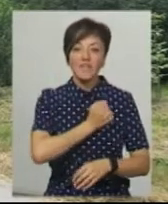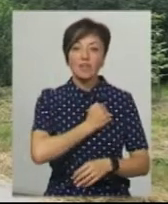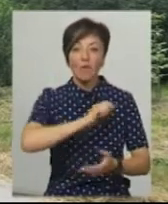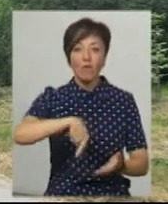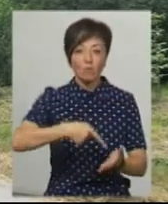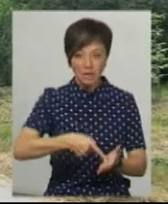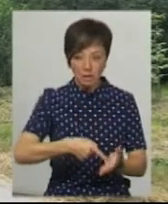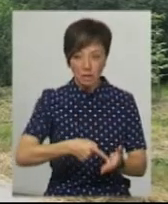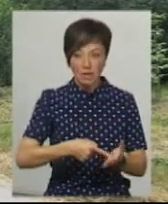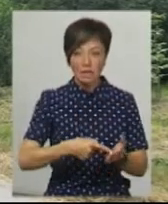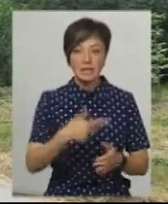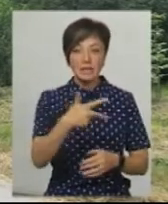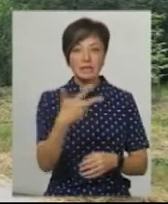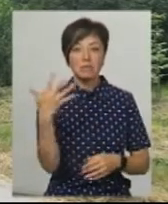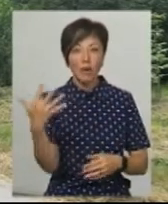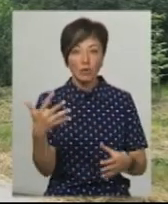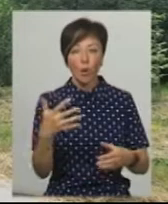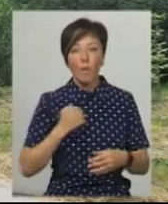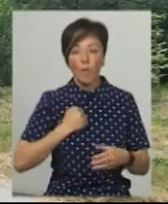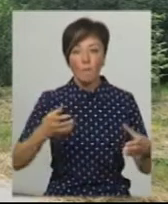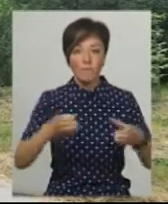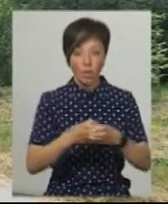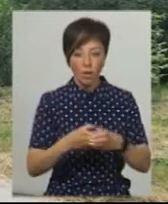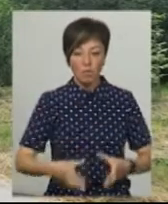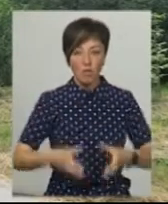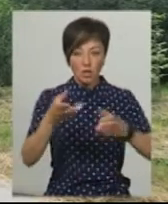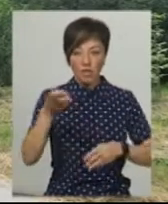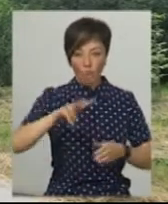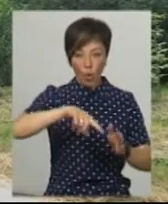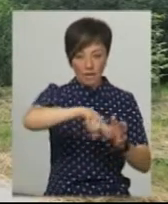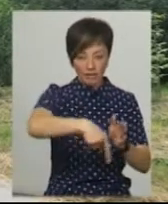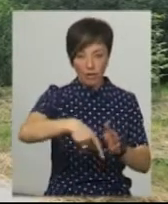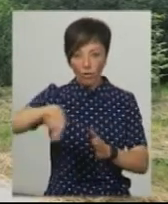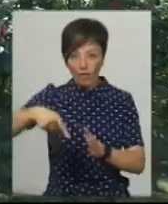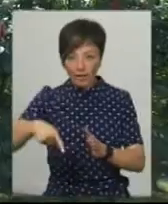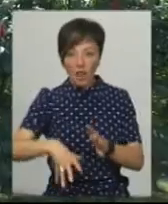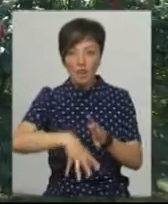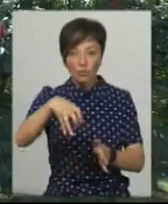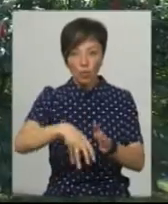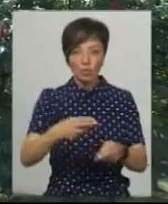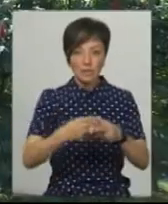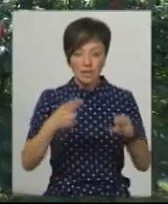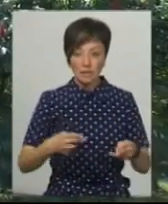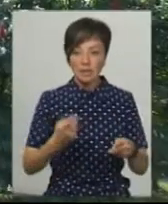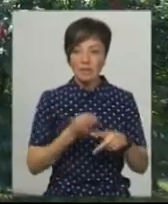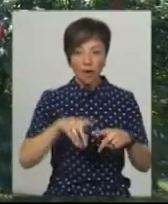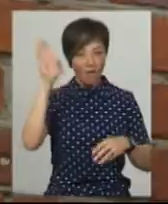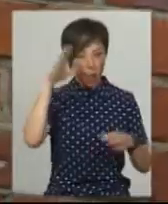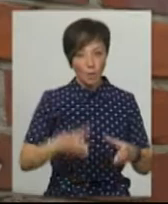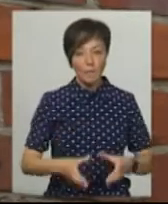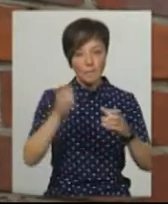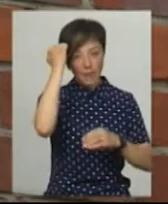зокрема 35-го Білгородського полку. Сама ж башта складається з двох свердловин і насосної станції. Водонапірна споруда є